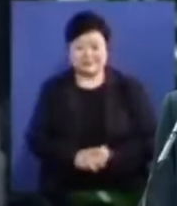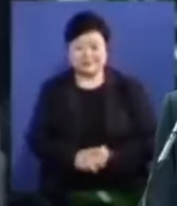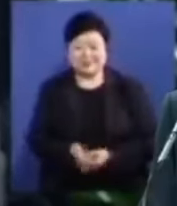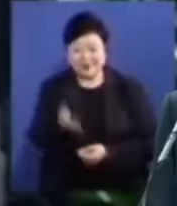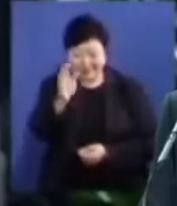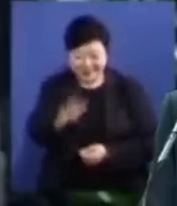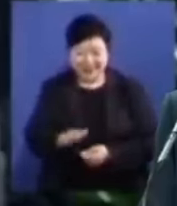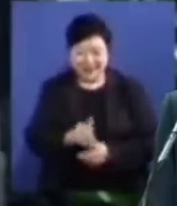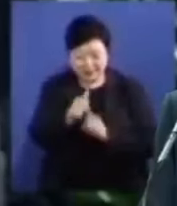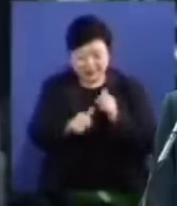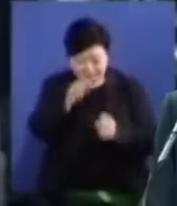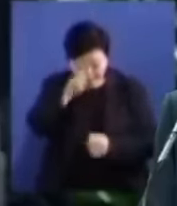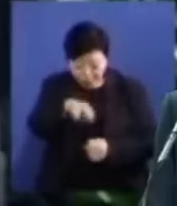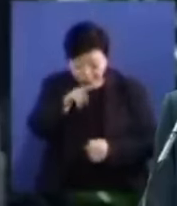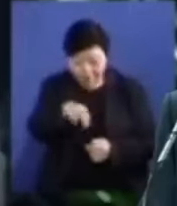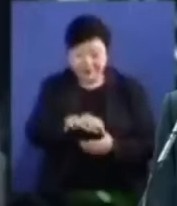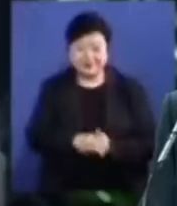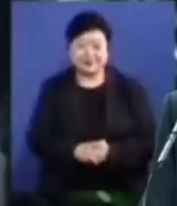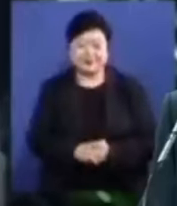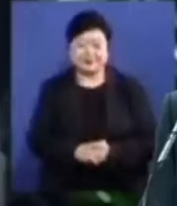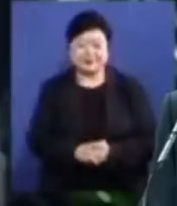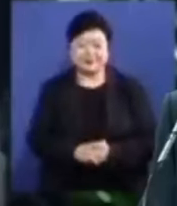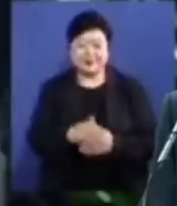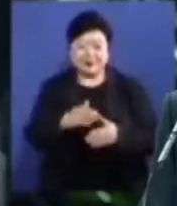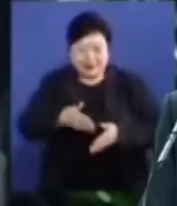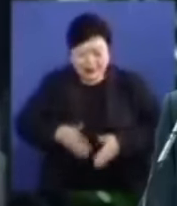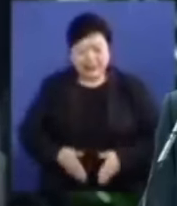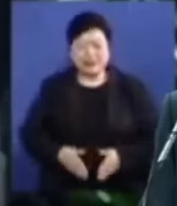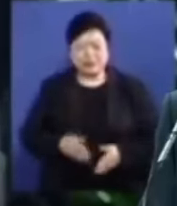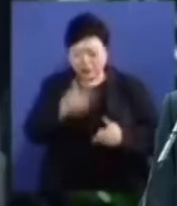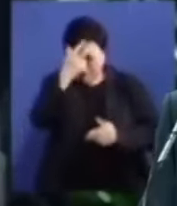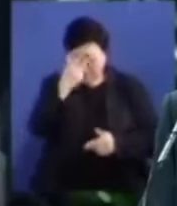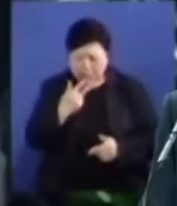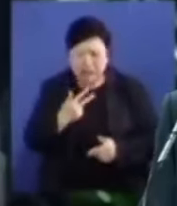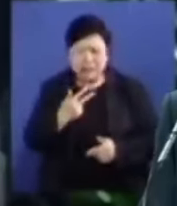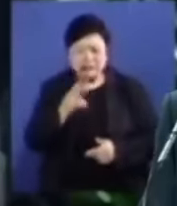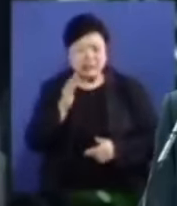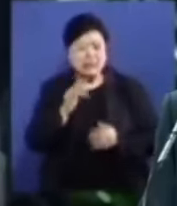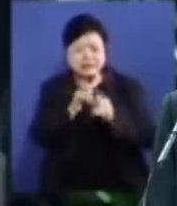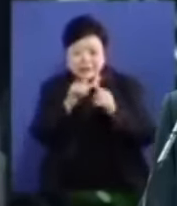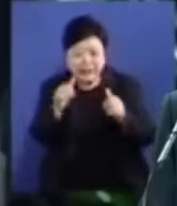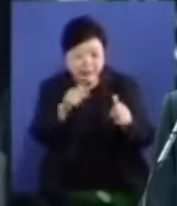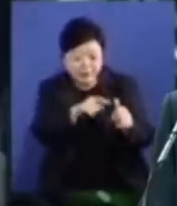그런데 이 성경은 주님께서 말씀하기를 날 때부터 맹인된 이 사람은